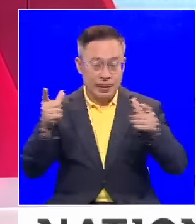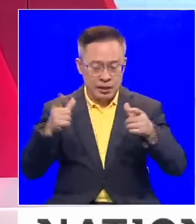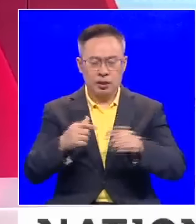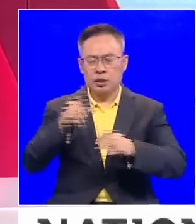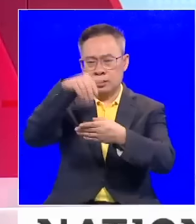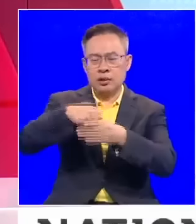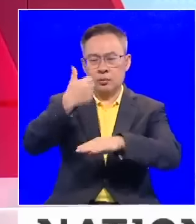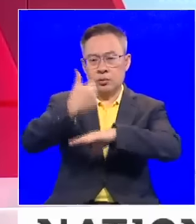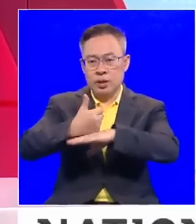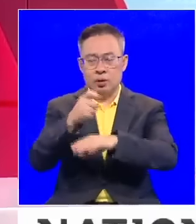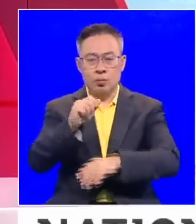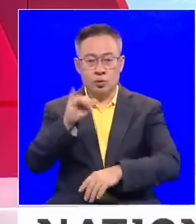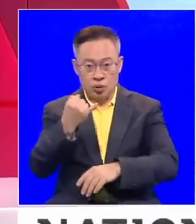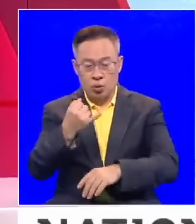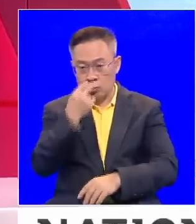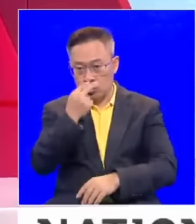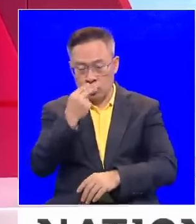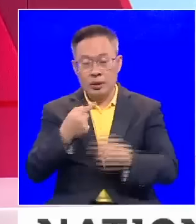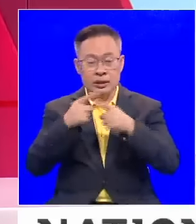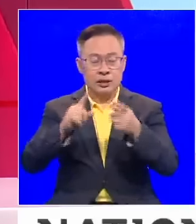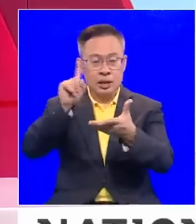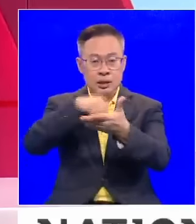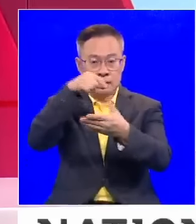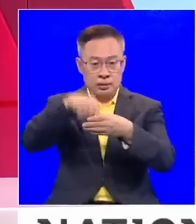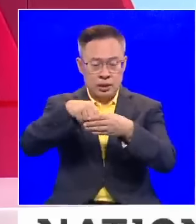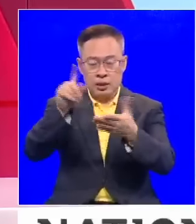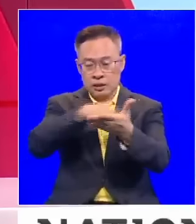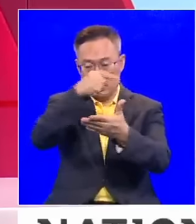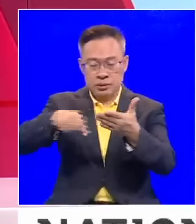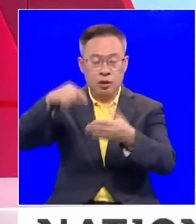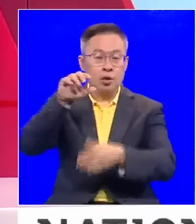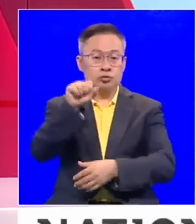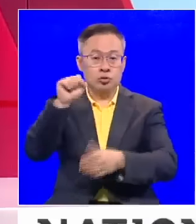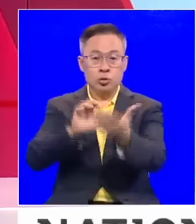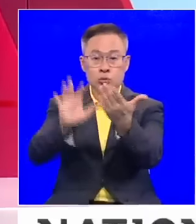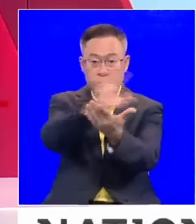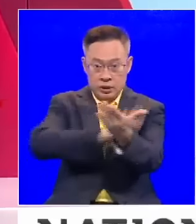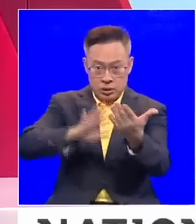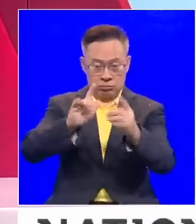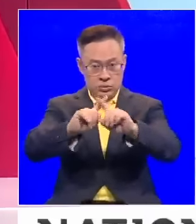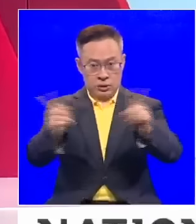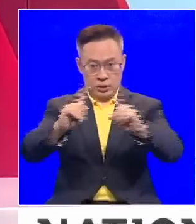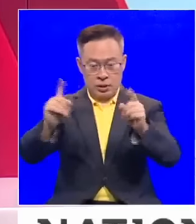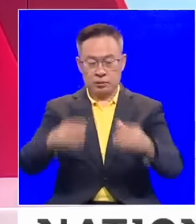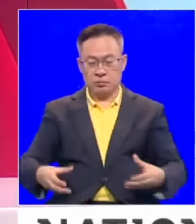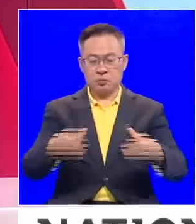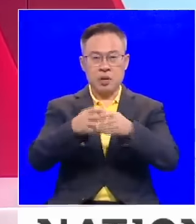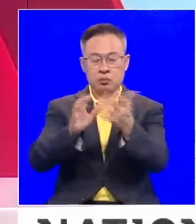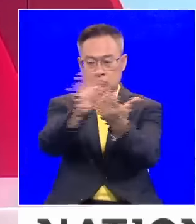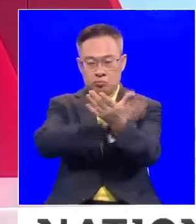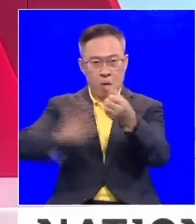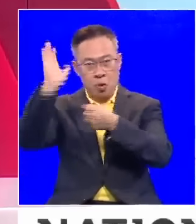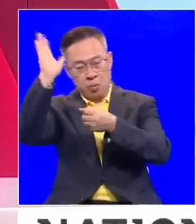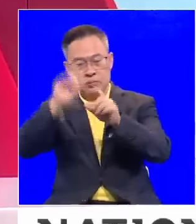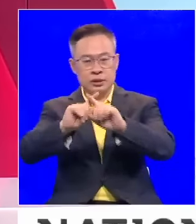ชาติมันจะมีกระแสระดับชาติอีกหรือถ้าเกิดเลือกนายกอบจปีหน้าที่พร้อมๆกันเนี่ยหลายจังหวัดอันนี้อาจจะมีกระแสมาอีกซึ่งหลาย